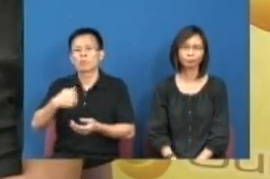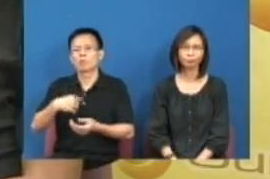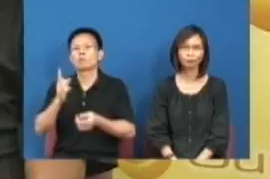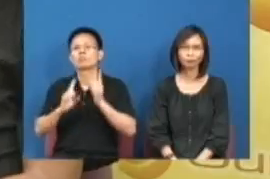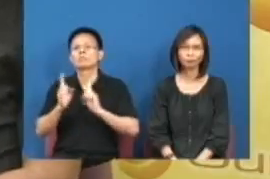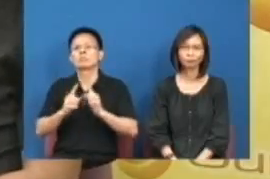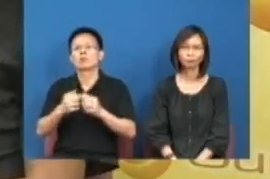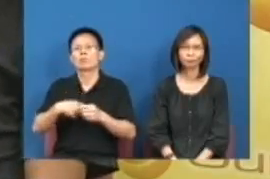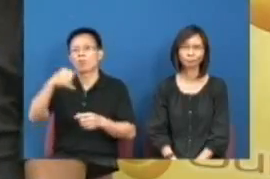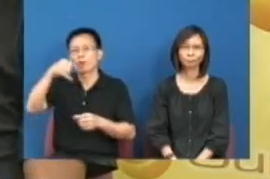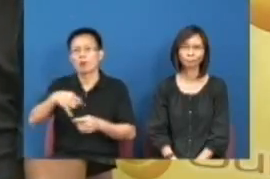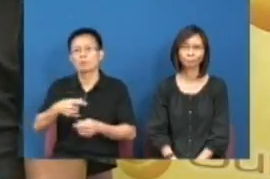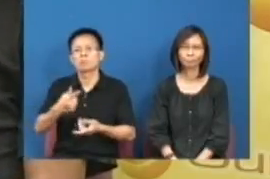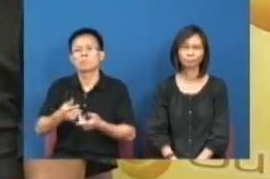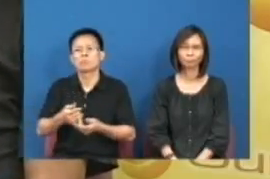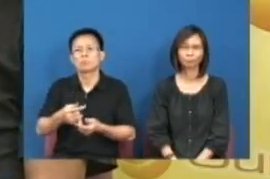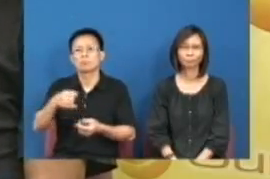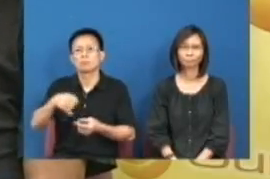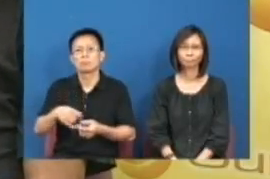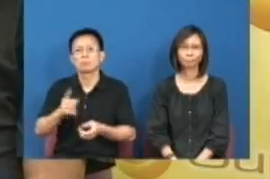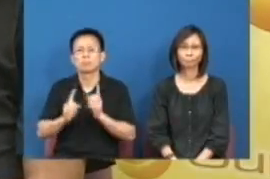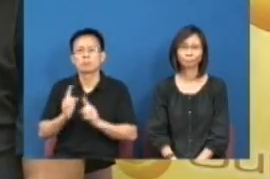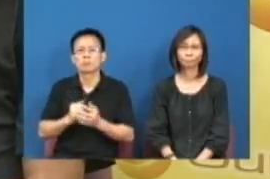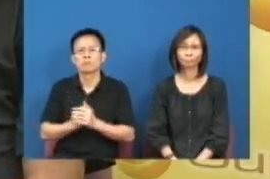我下次先啦，係咪？